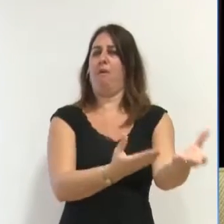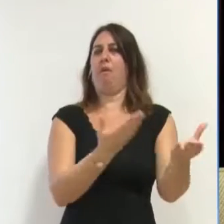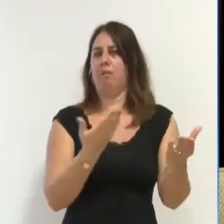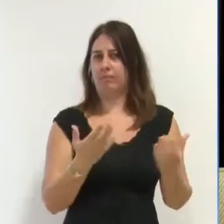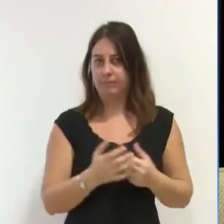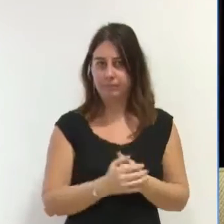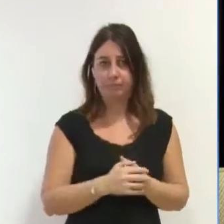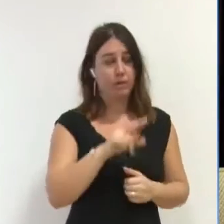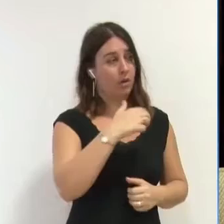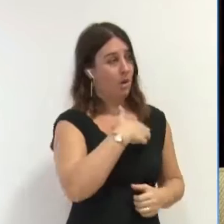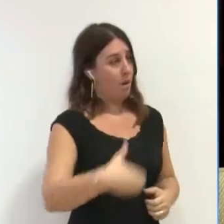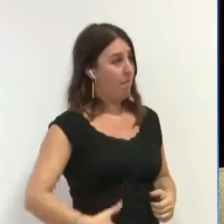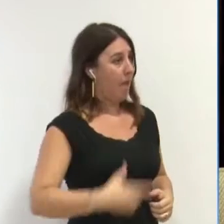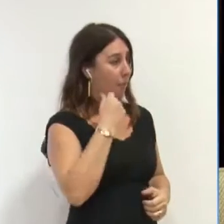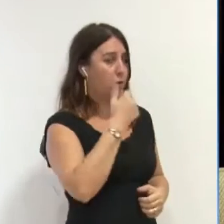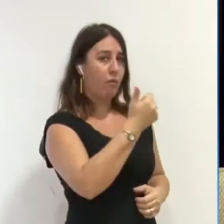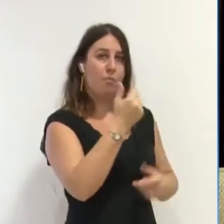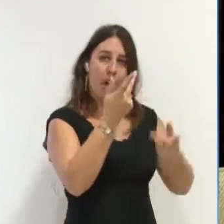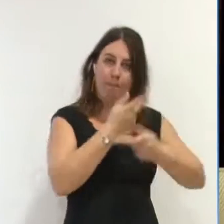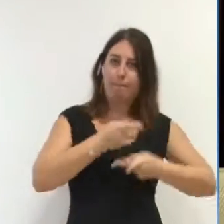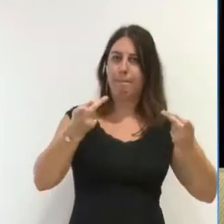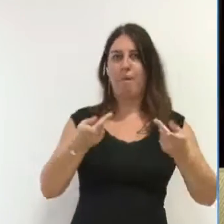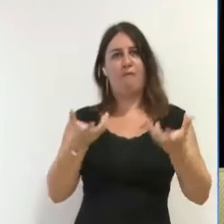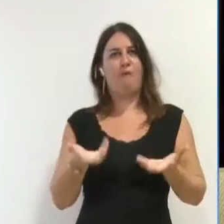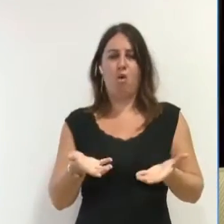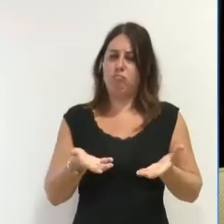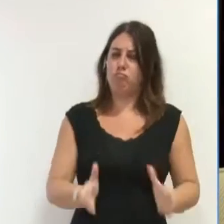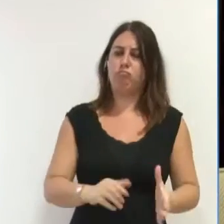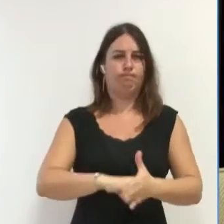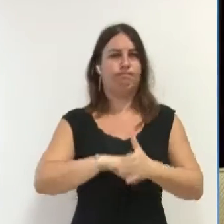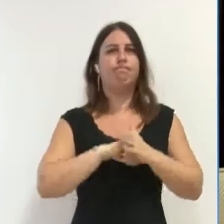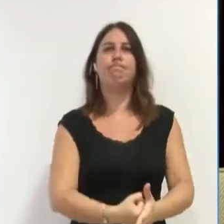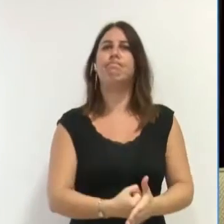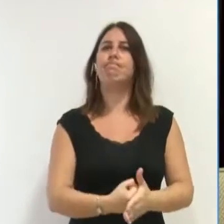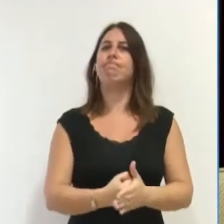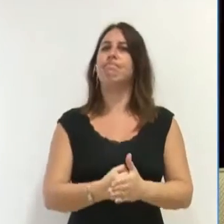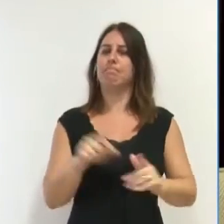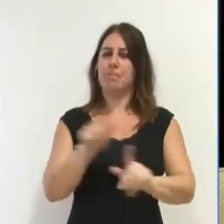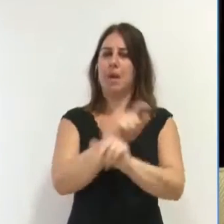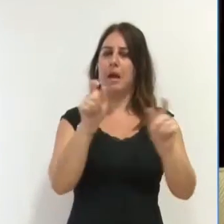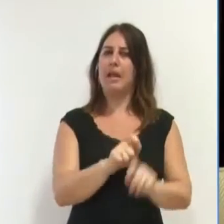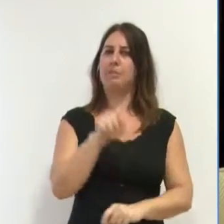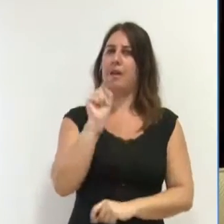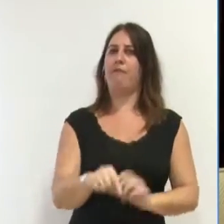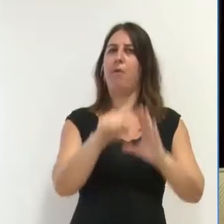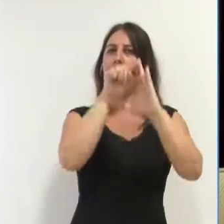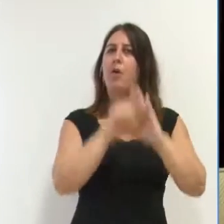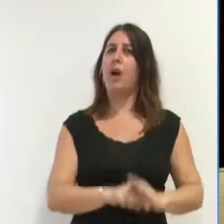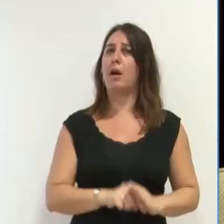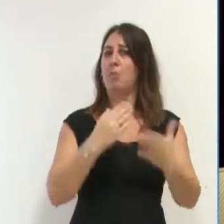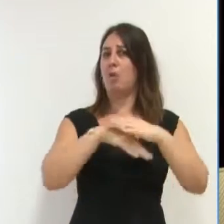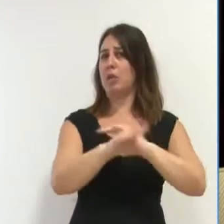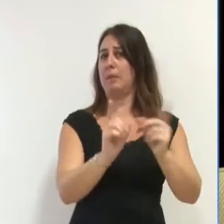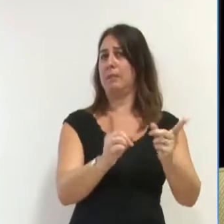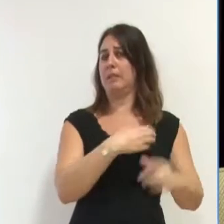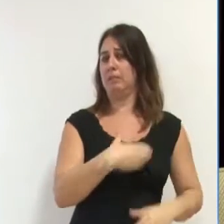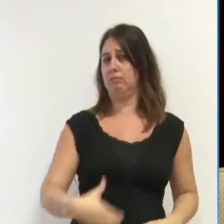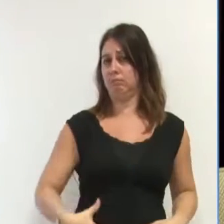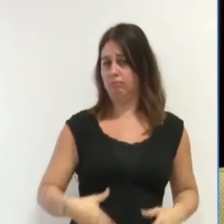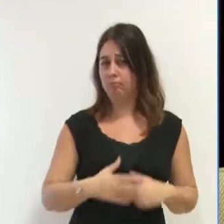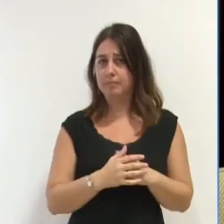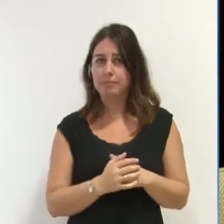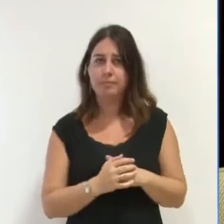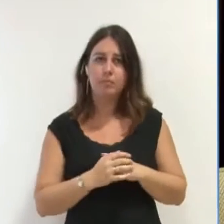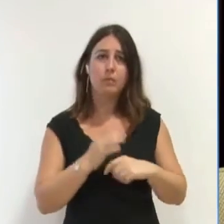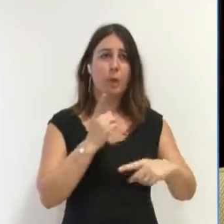de Grenoble, une parole claire et déterminée, des mesures visant à faire respecter le règlement des piscines municipales et